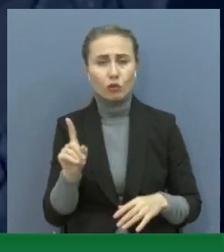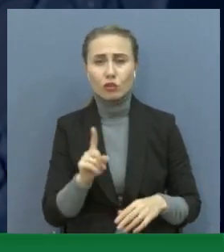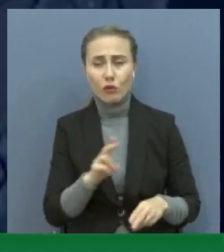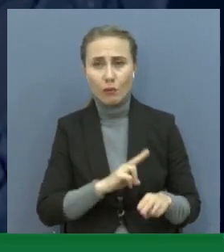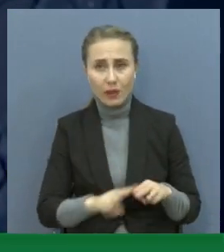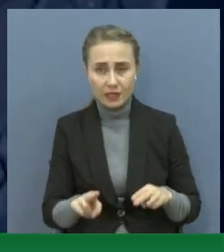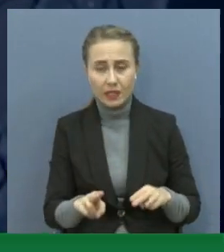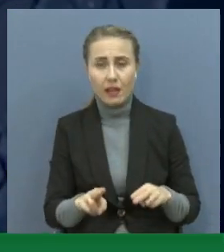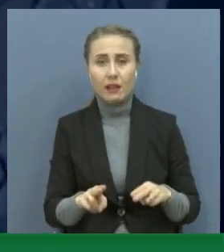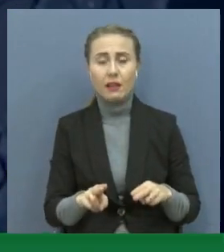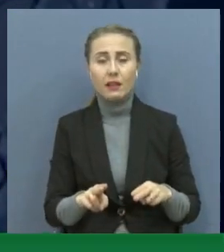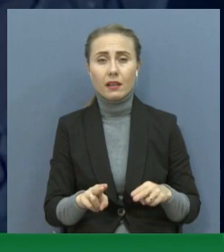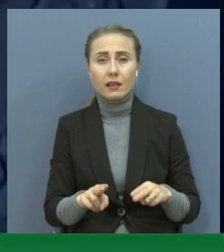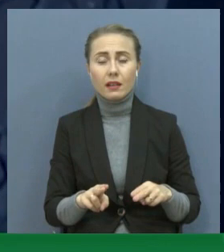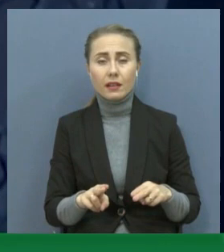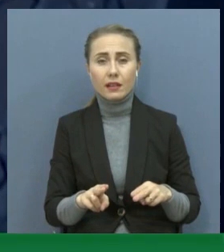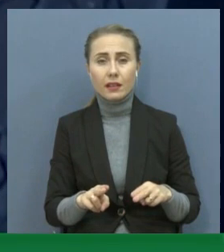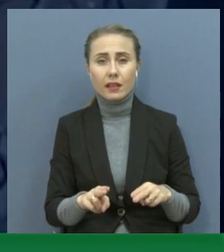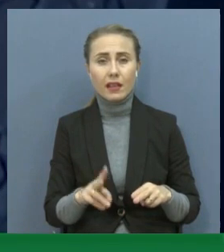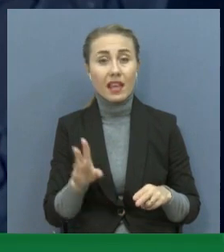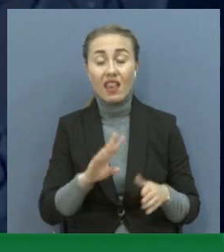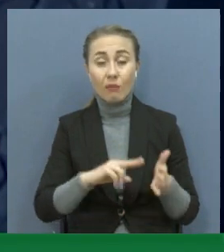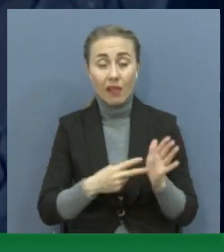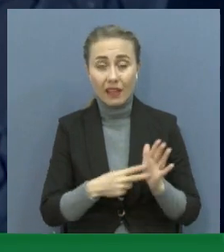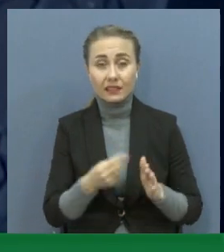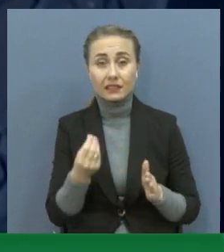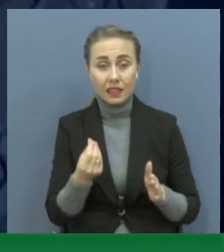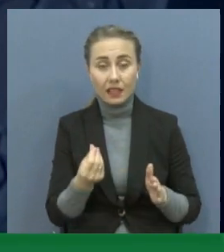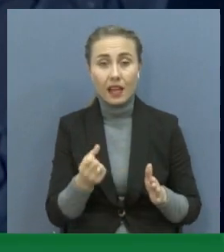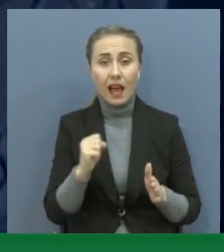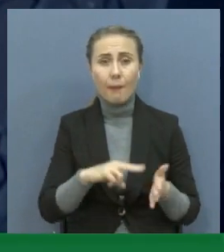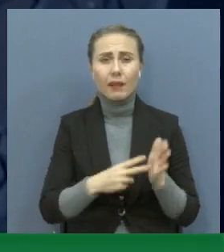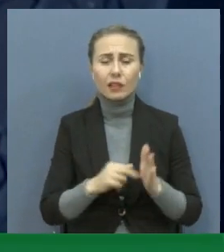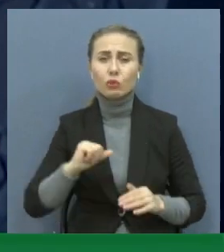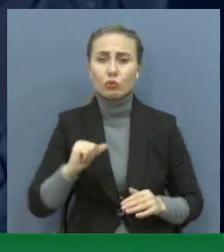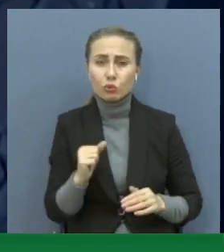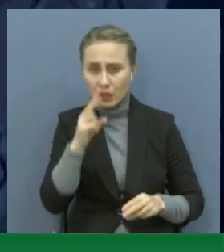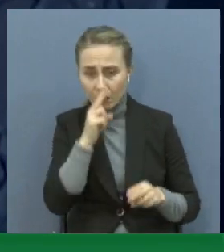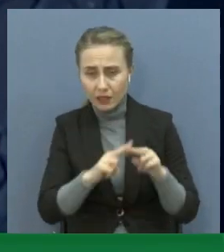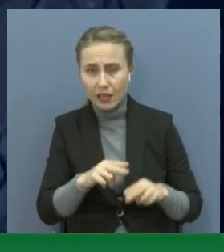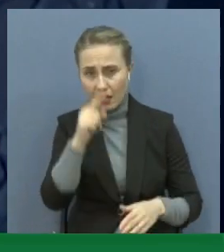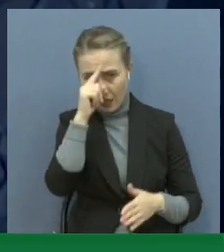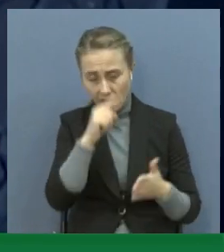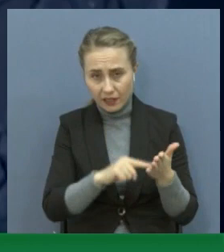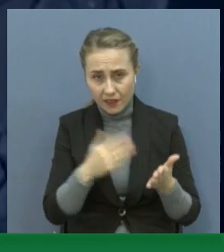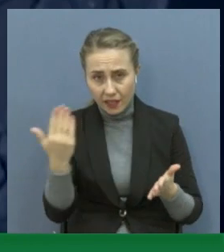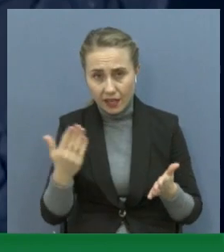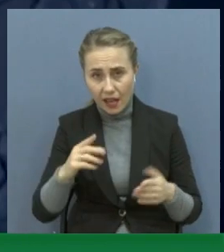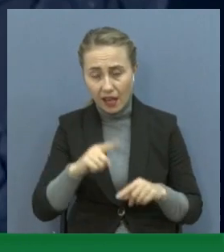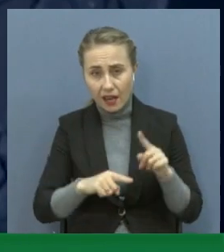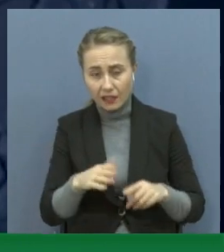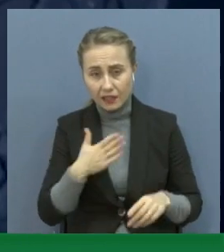потерял. Не в плане денег, а в плане друзей, родных, доверия родных.